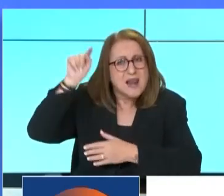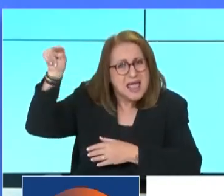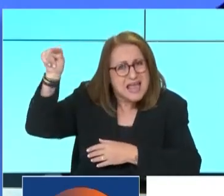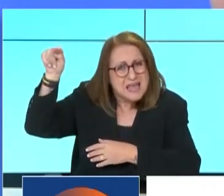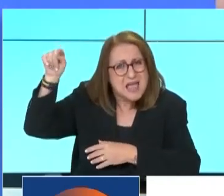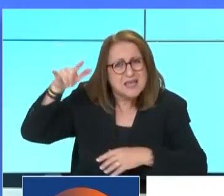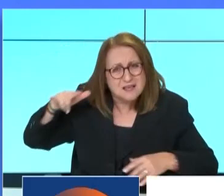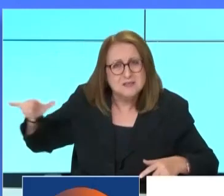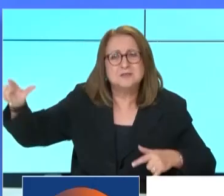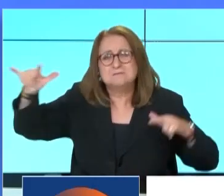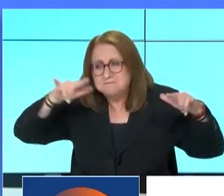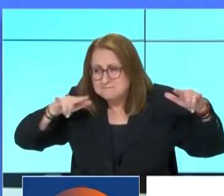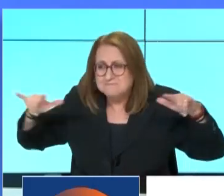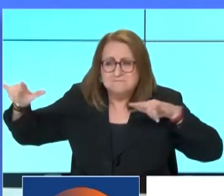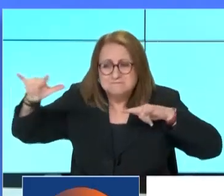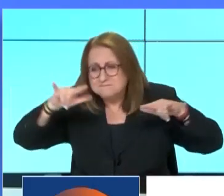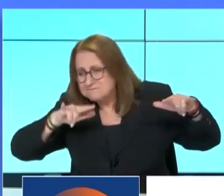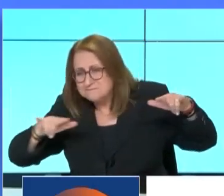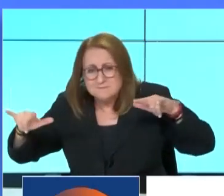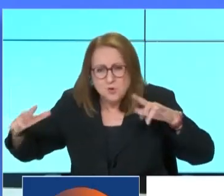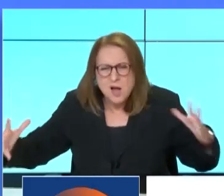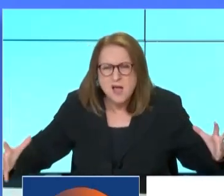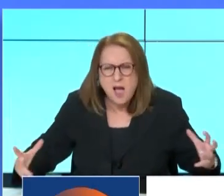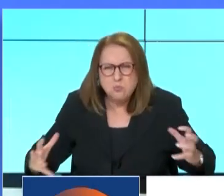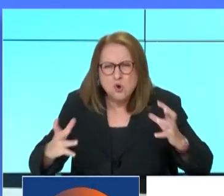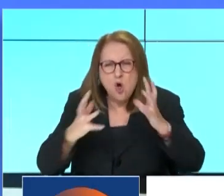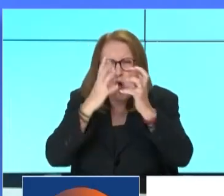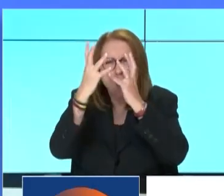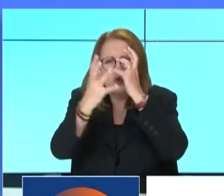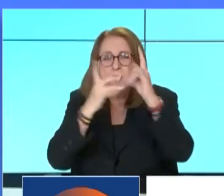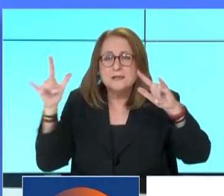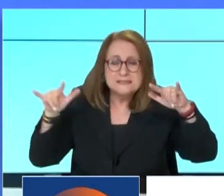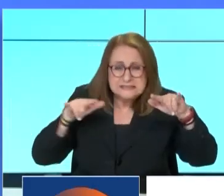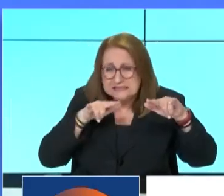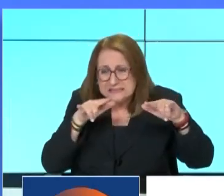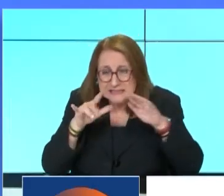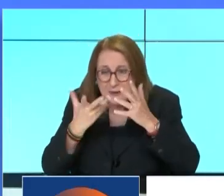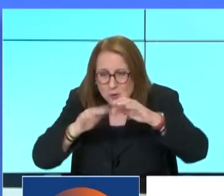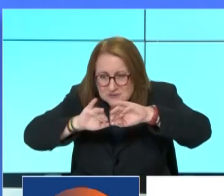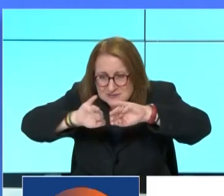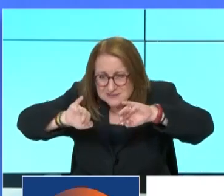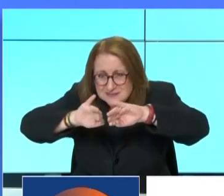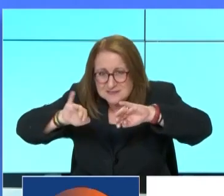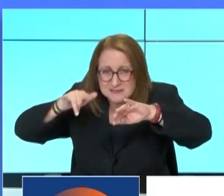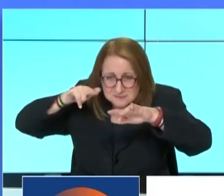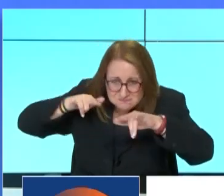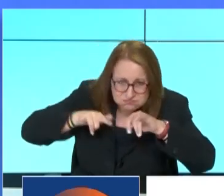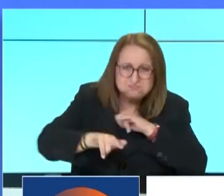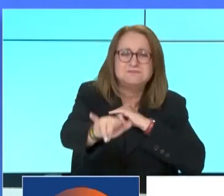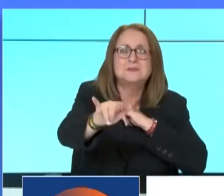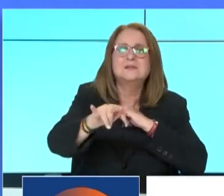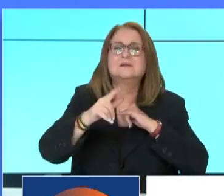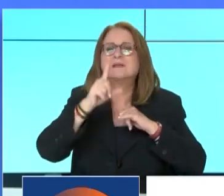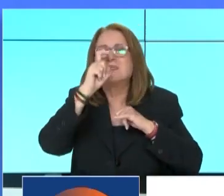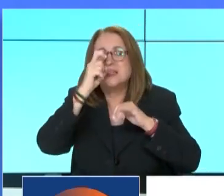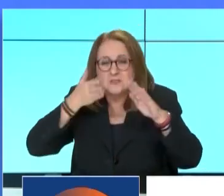περιμέναν από πάνω, πετούσαν από πάνω, να βρουν ένα άνοιγμα στον καπνό, να μπορέσουν να επιχειρήσουν.